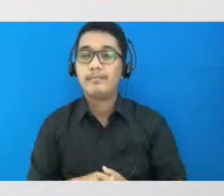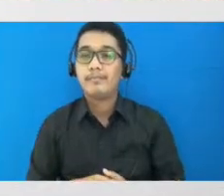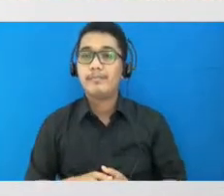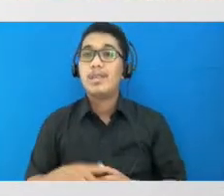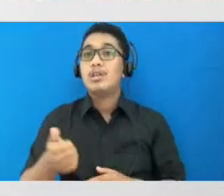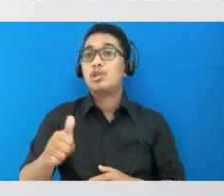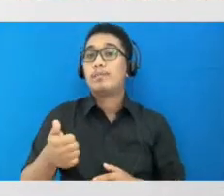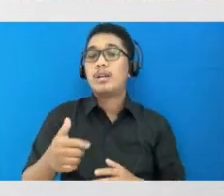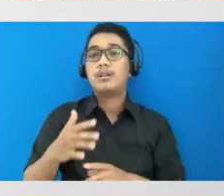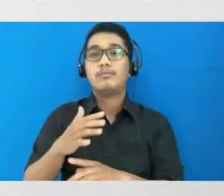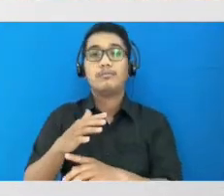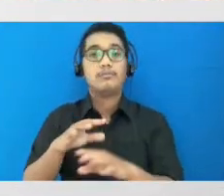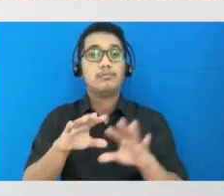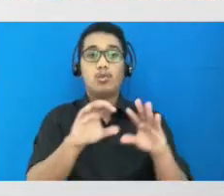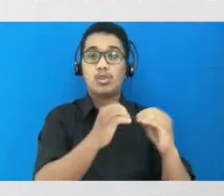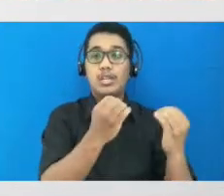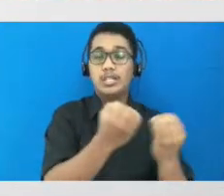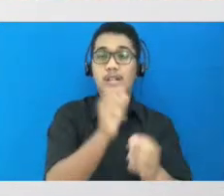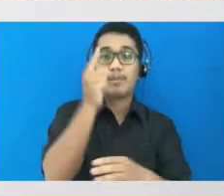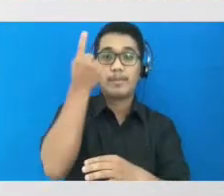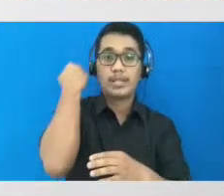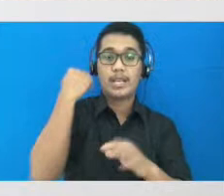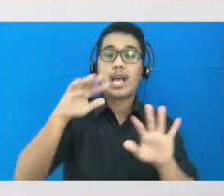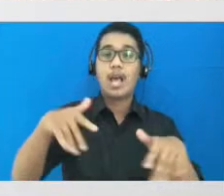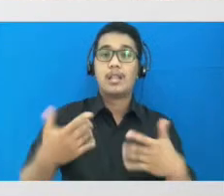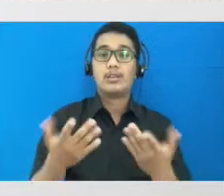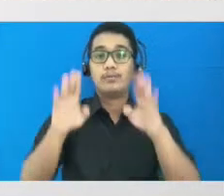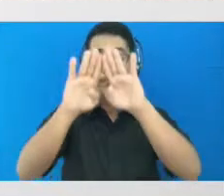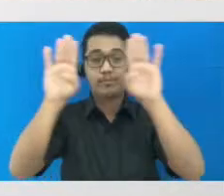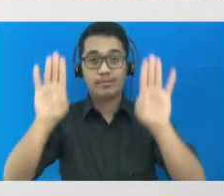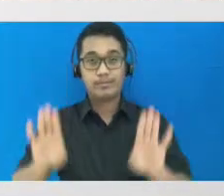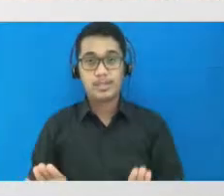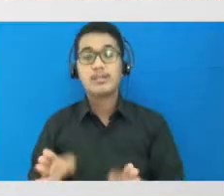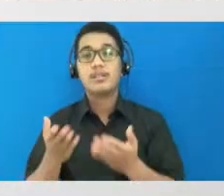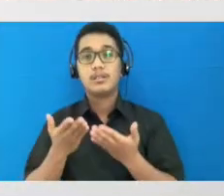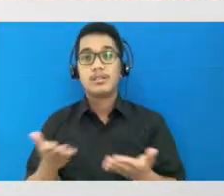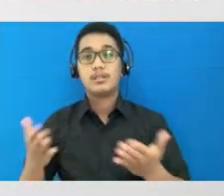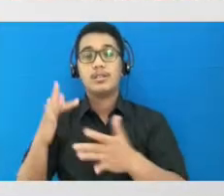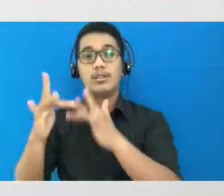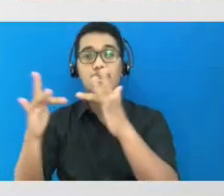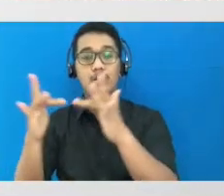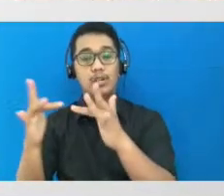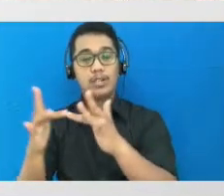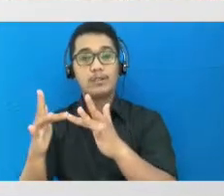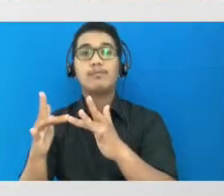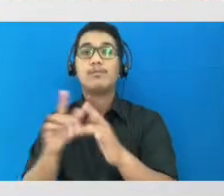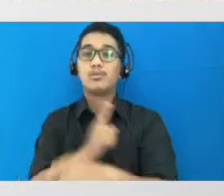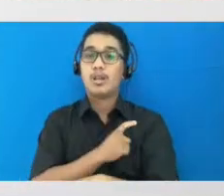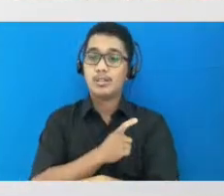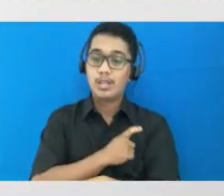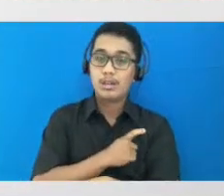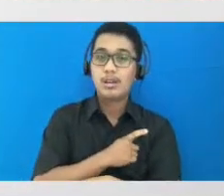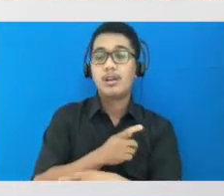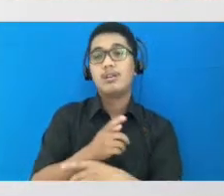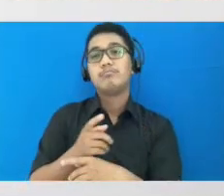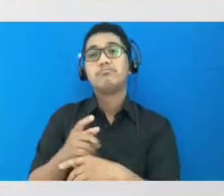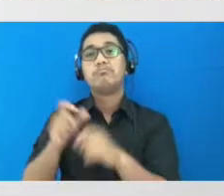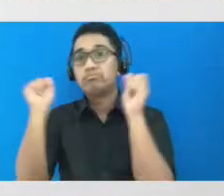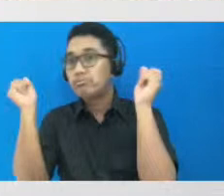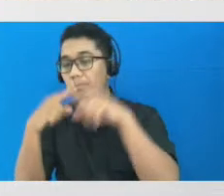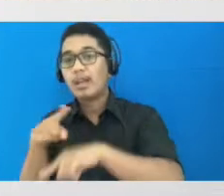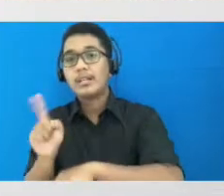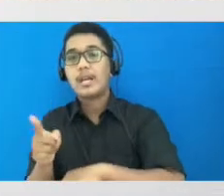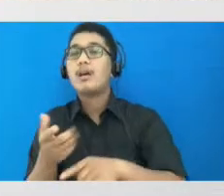instansi pemerintah maupun platform online yang dioperasikan oleh swasta itu jauh lebih aware walaupun undang-undang PDP belum ada